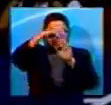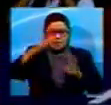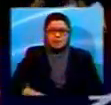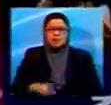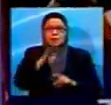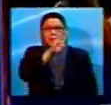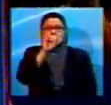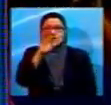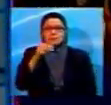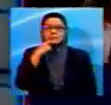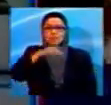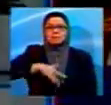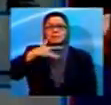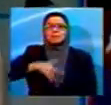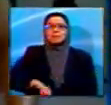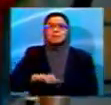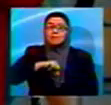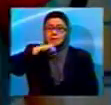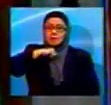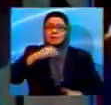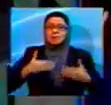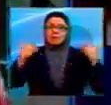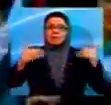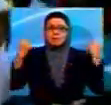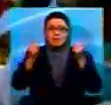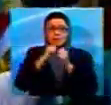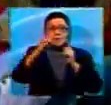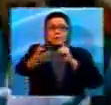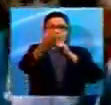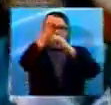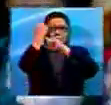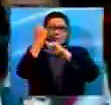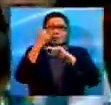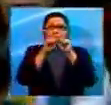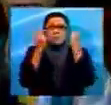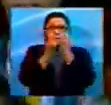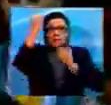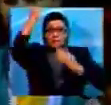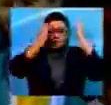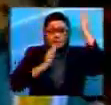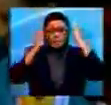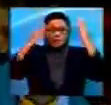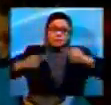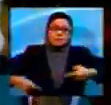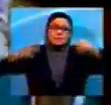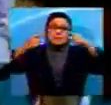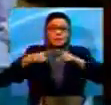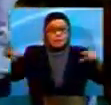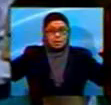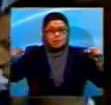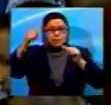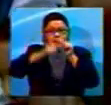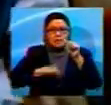mansor menzahirkan rasa gembira dan bangga dengan pencapaian pasukan Malaysia di final Piala Thomas menentang jepun jelas beliau setiap kali